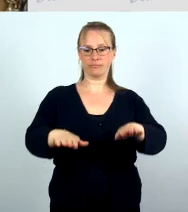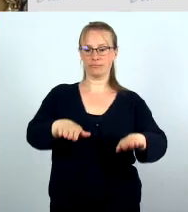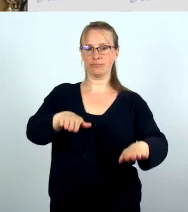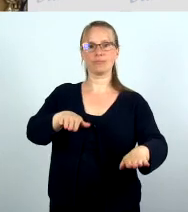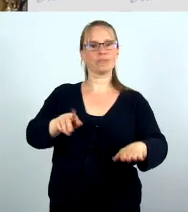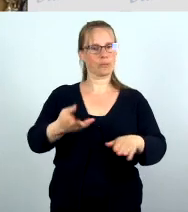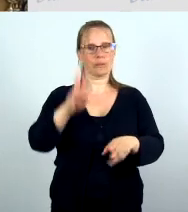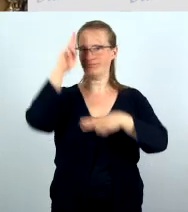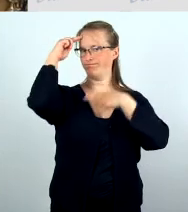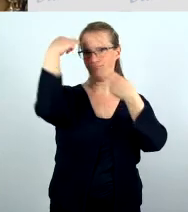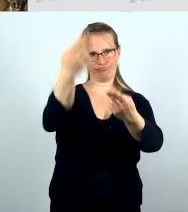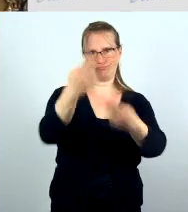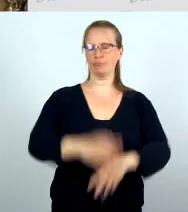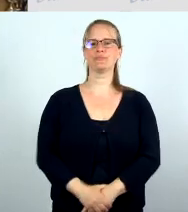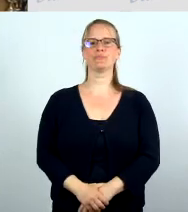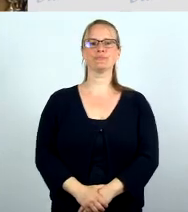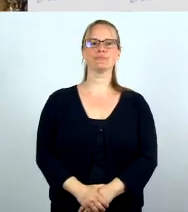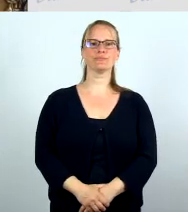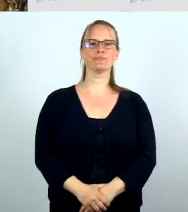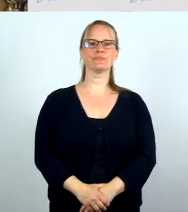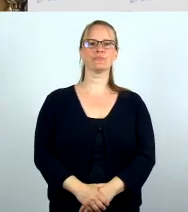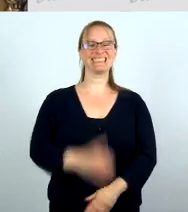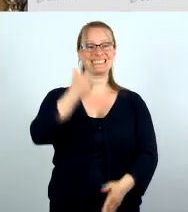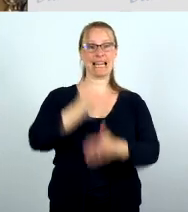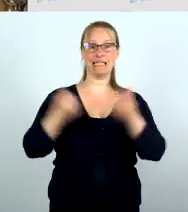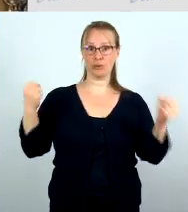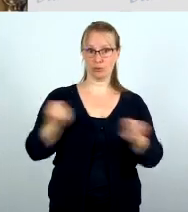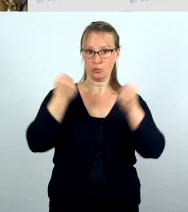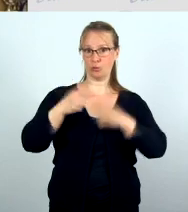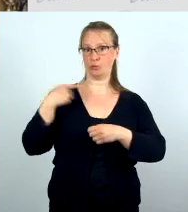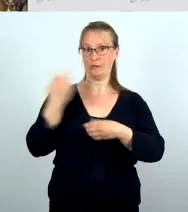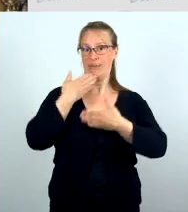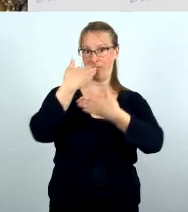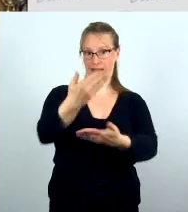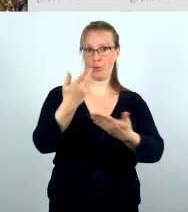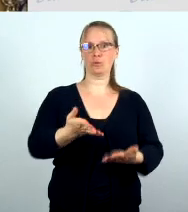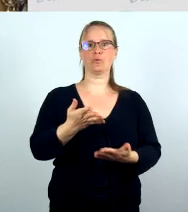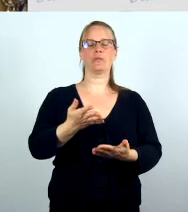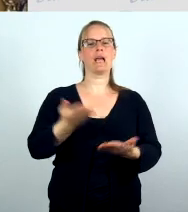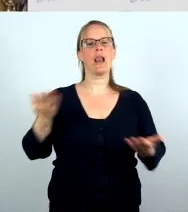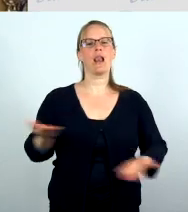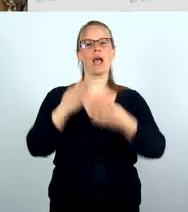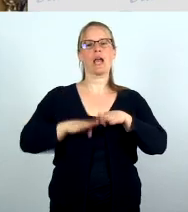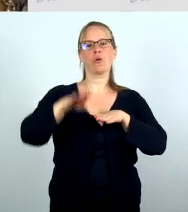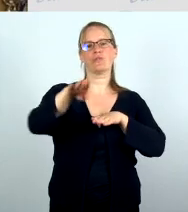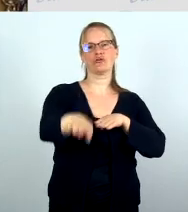jeder eben für sich selber auch gut definieren. Die letzte Übung, die wir euch empfehlen möchten, ist ein leichter Ausfahrschritt nach vorne.